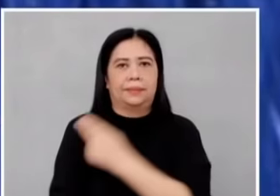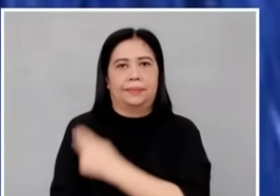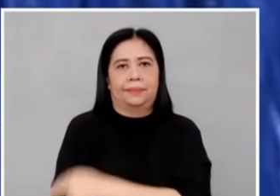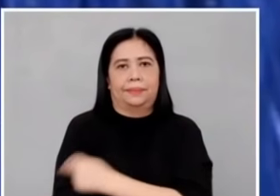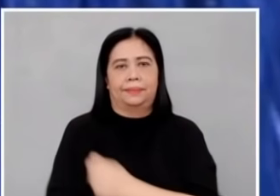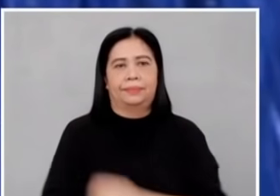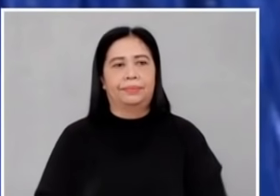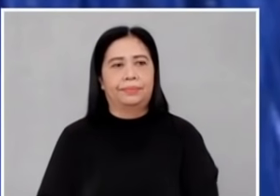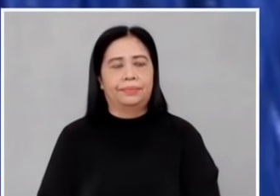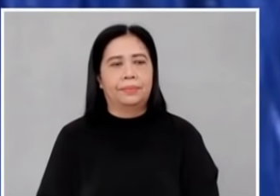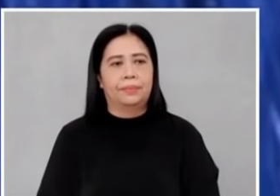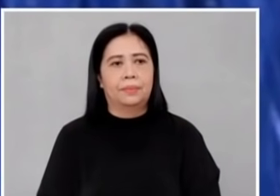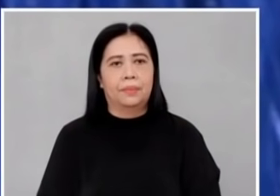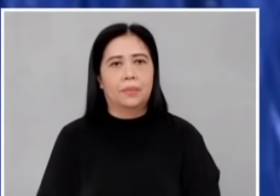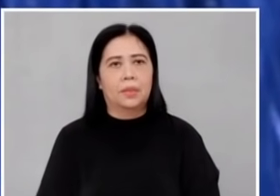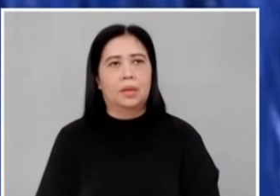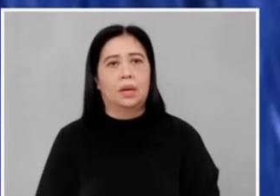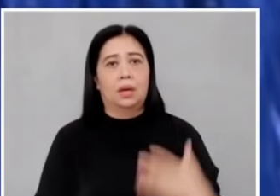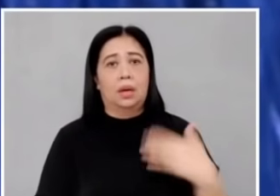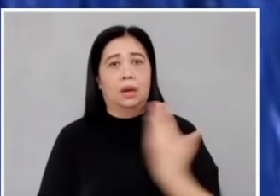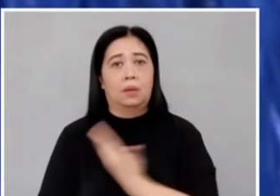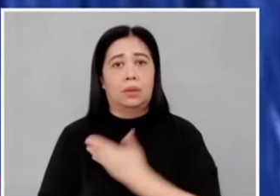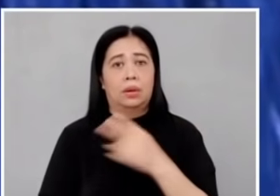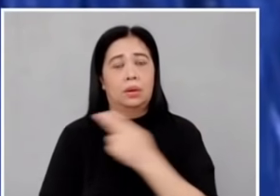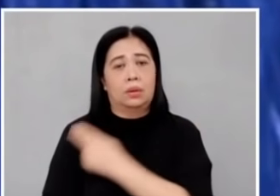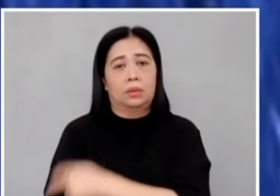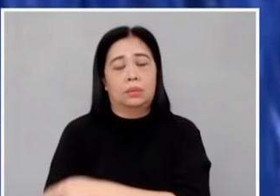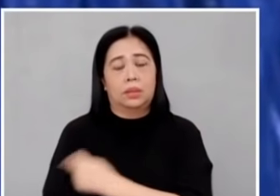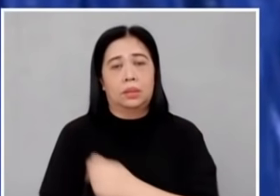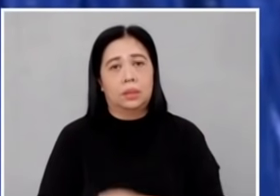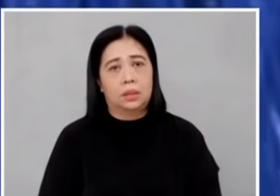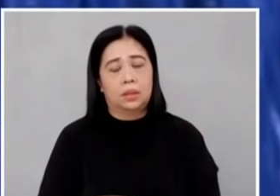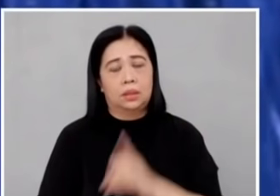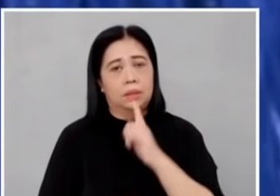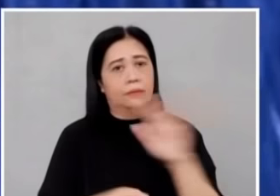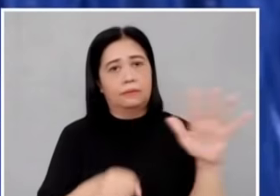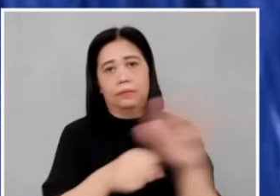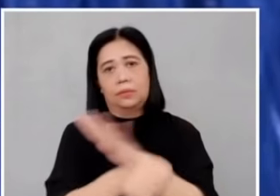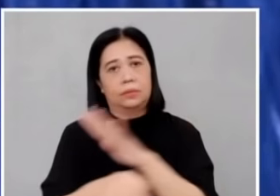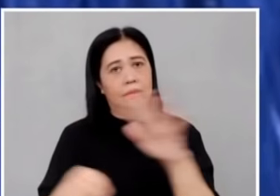Ang mga ospital natin, punong-puno